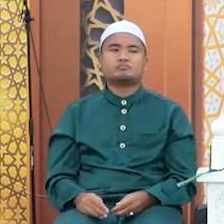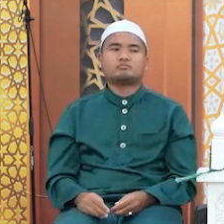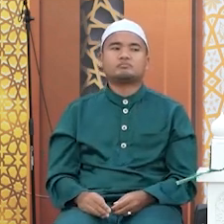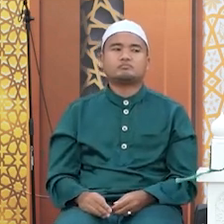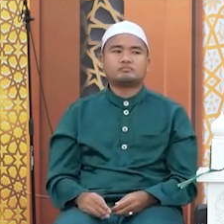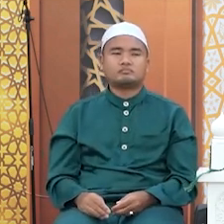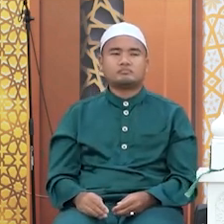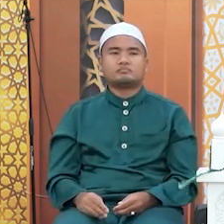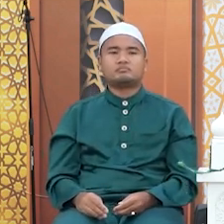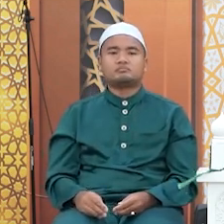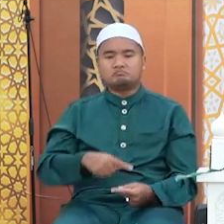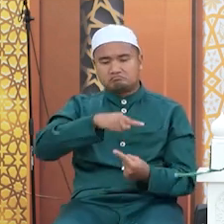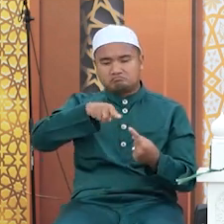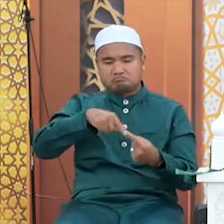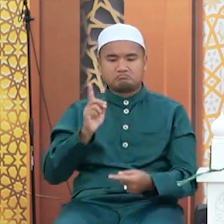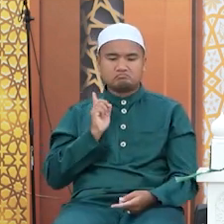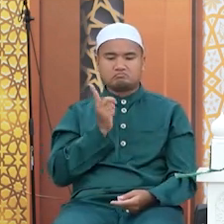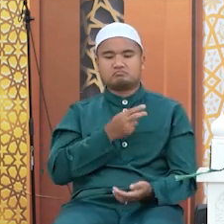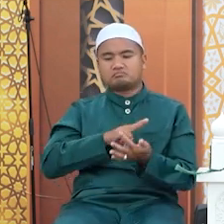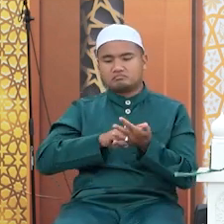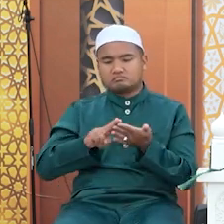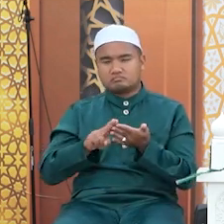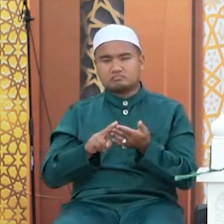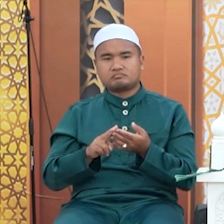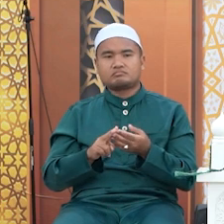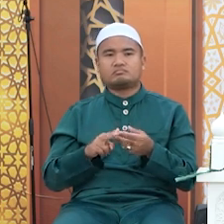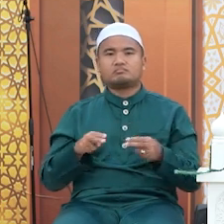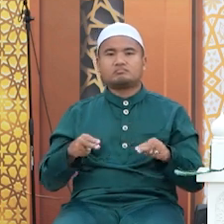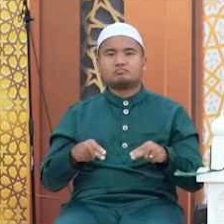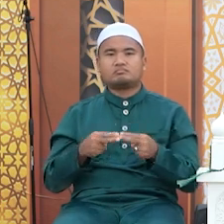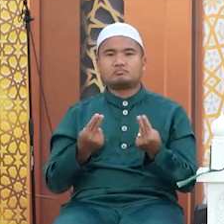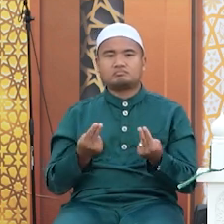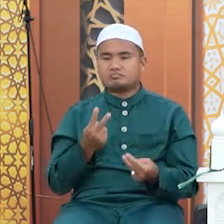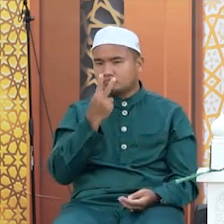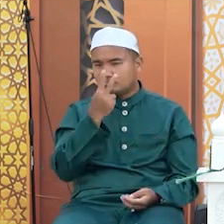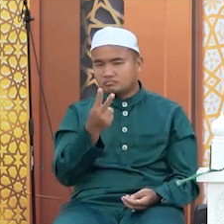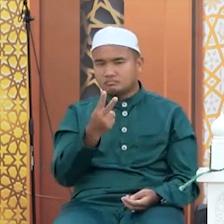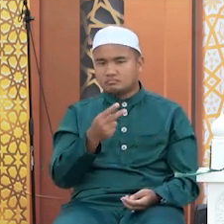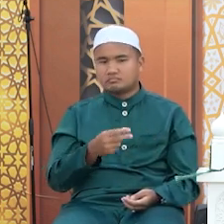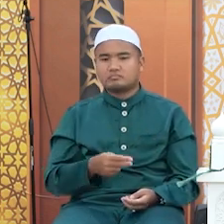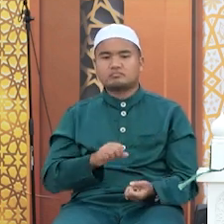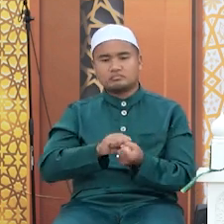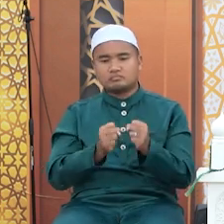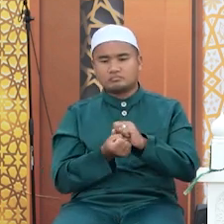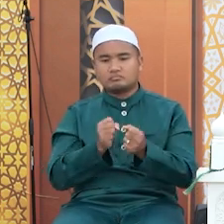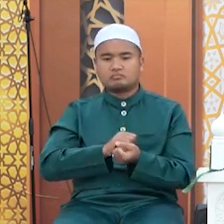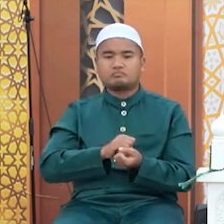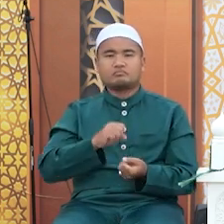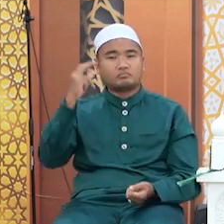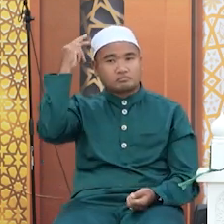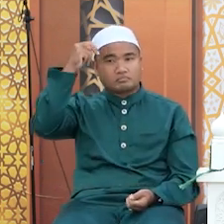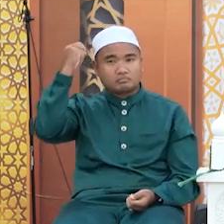Kita kalau kita baca hadis, kita akan tengok. Yang kita tahu sahabat Nabi Abu Bakar,